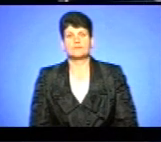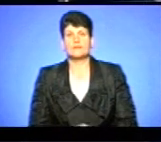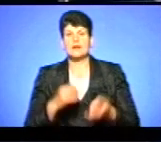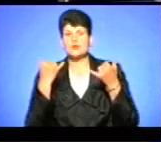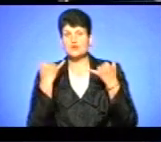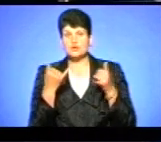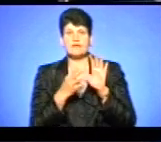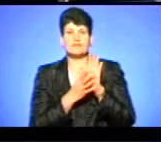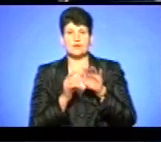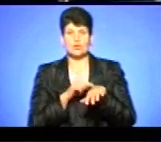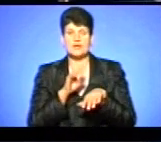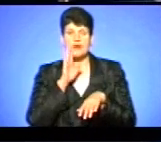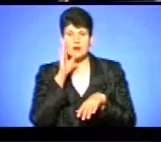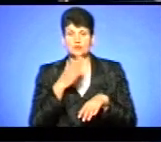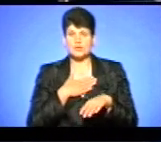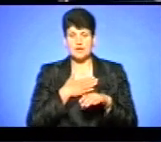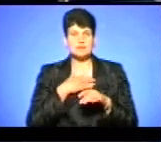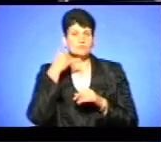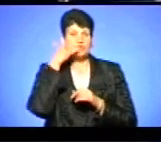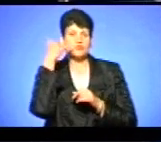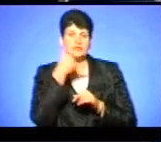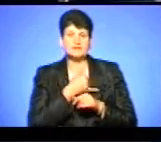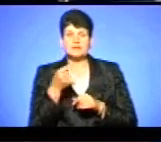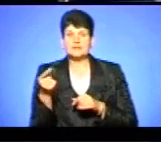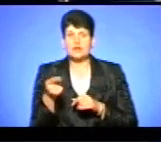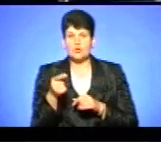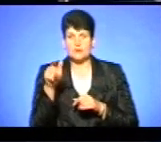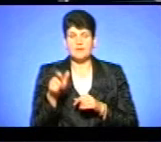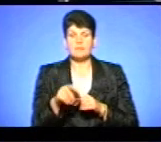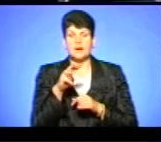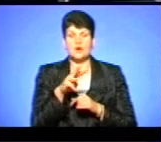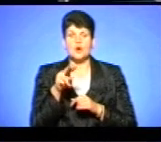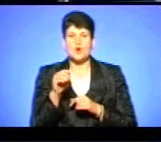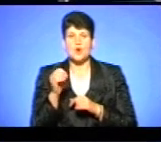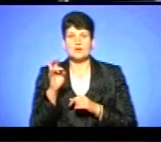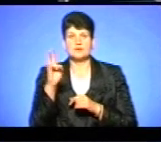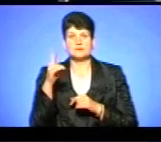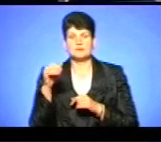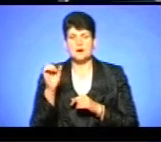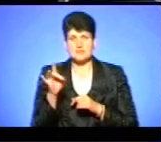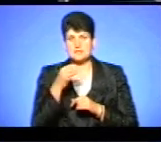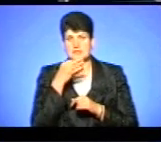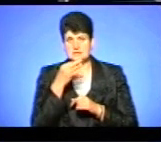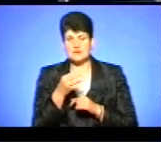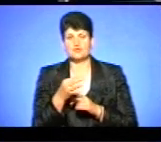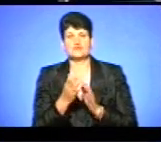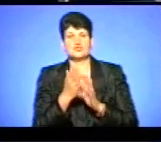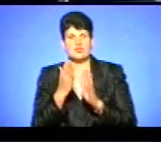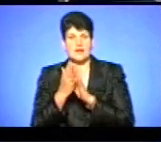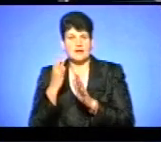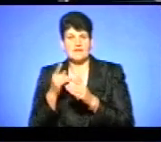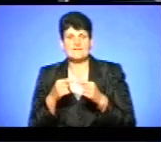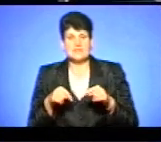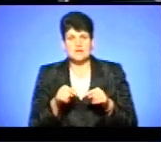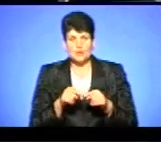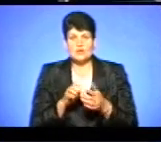Сьогодні о 9 ранку до нас на канал зателефонував тернополянин Михайло Льондар. Чоловік розповів, що через черги до відділу реєстрації громадян за